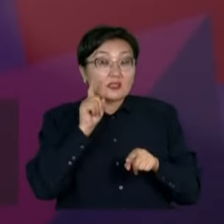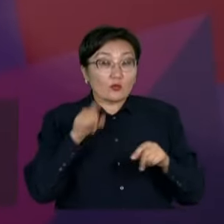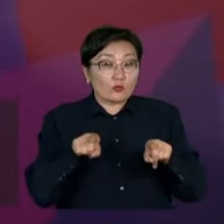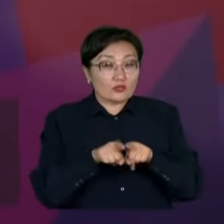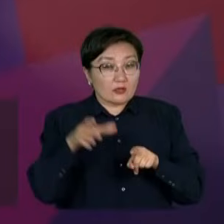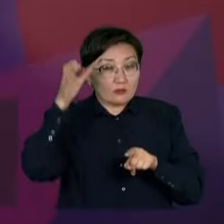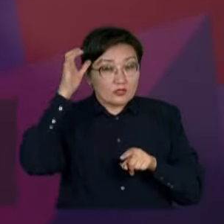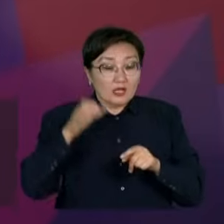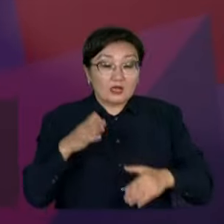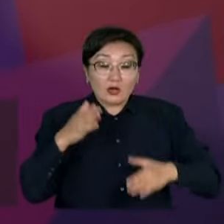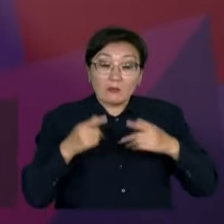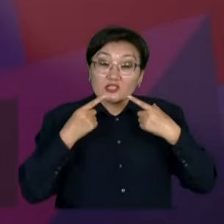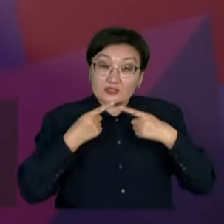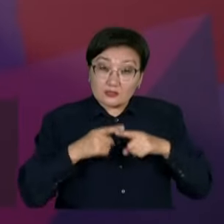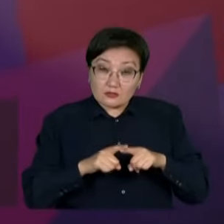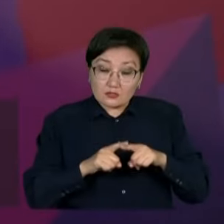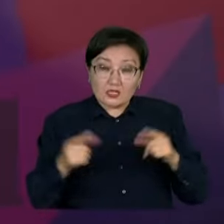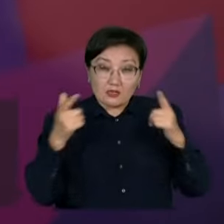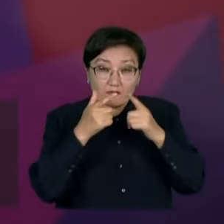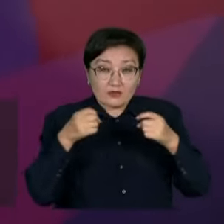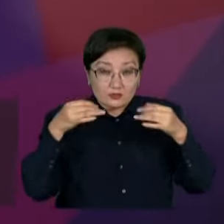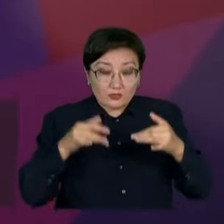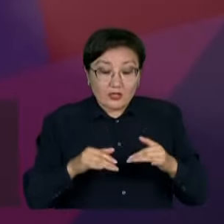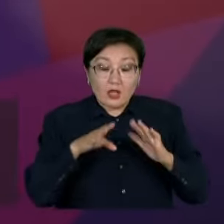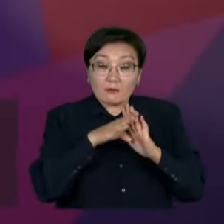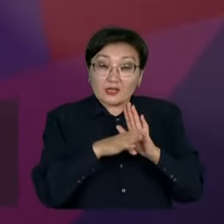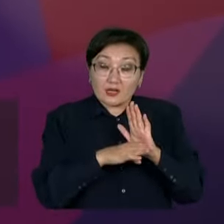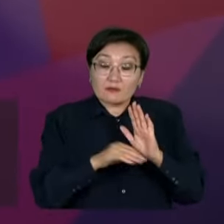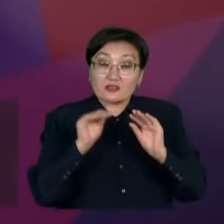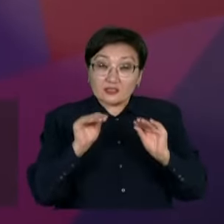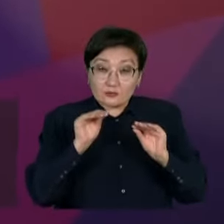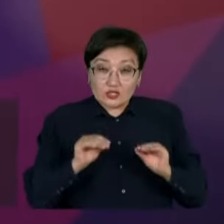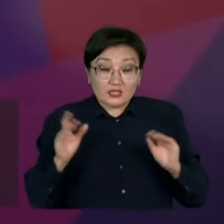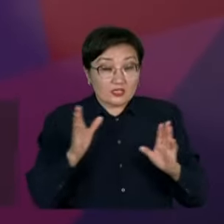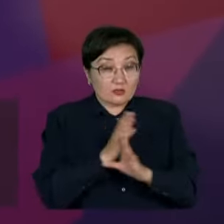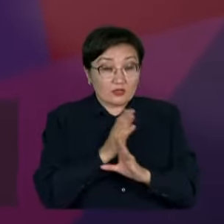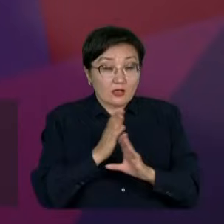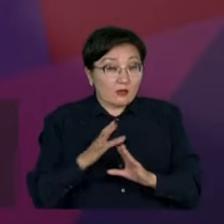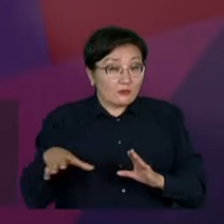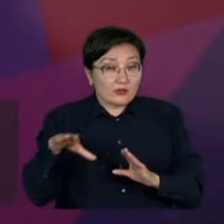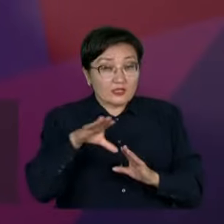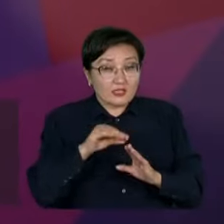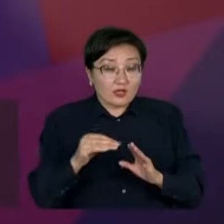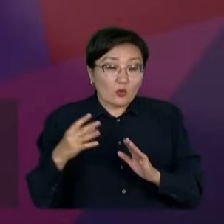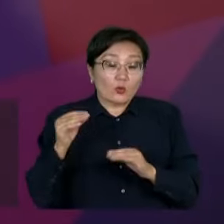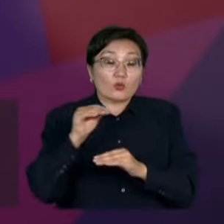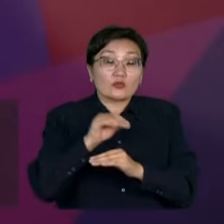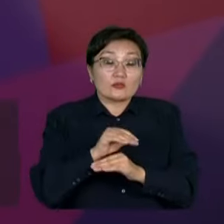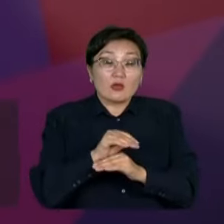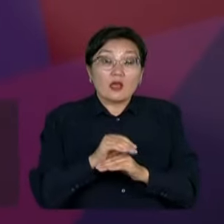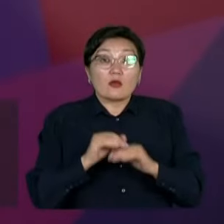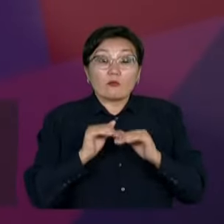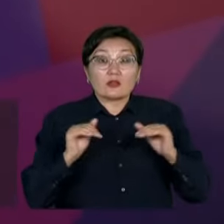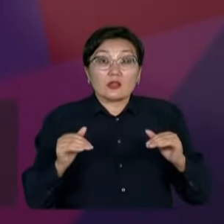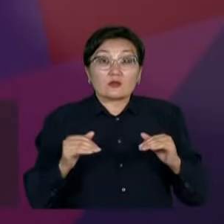осы робототехниканы, информатиканы, программированияны және экологияны барлығын кіріктіріліп, балдар өздерінің